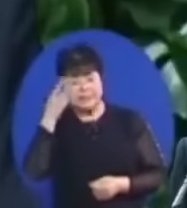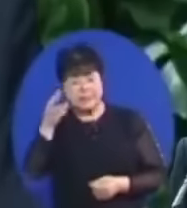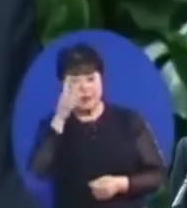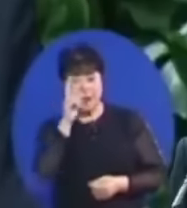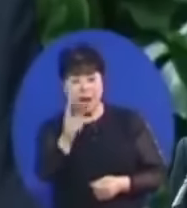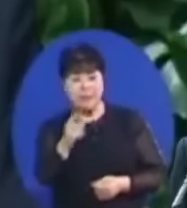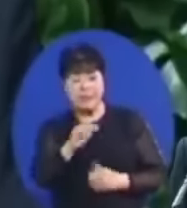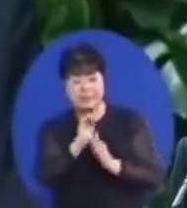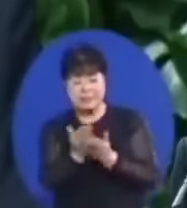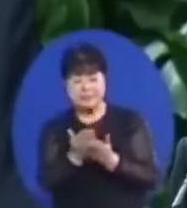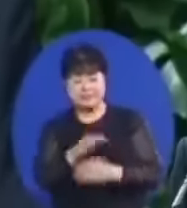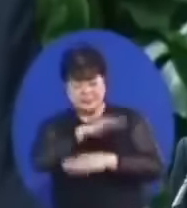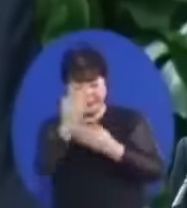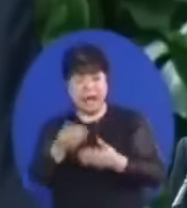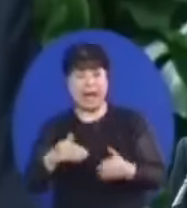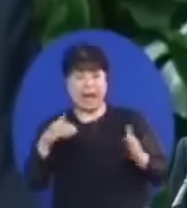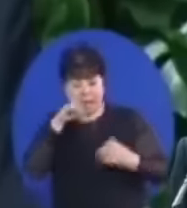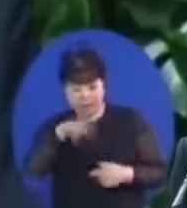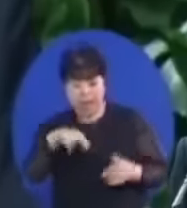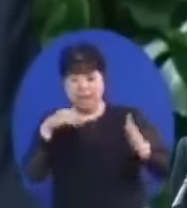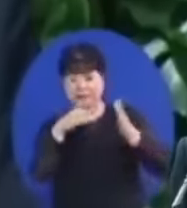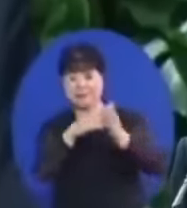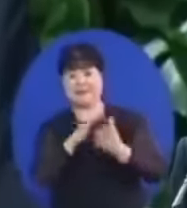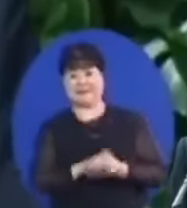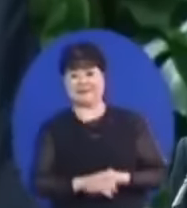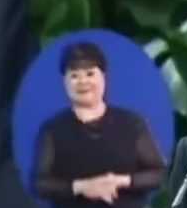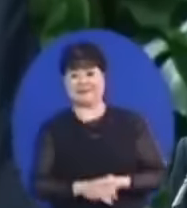번씩 성경을 통독했습니다. 그래서